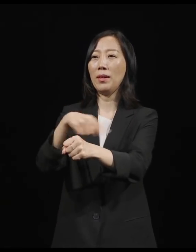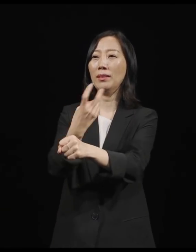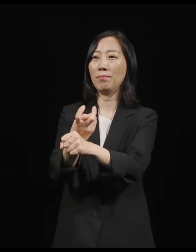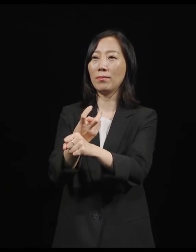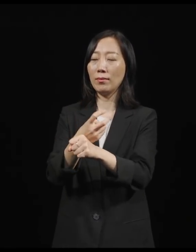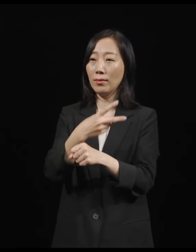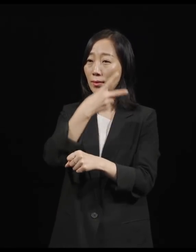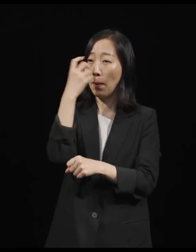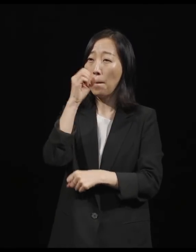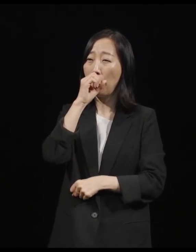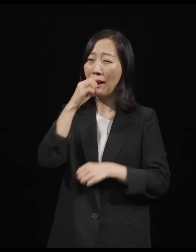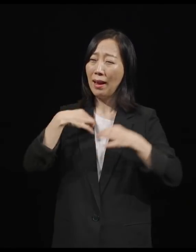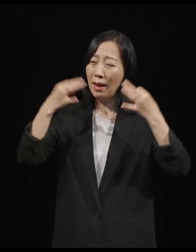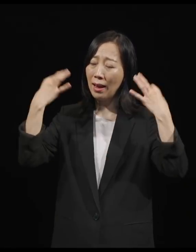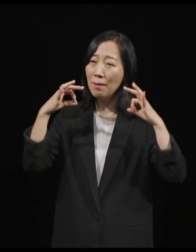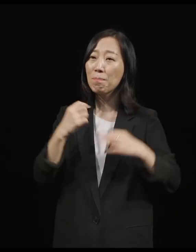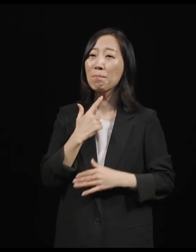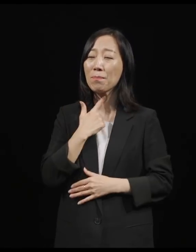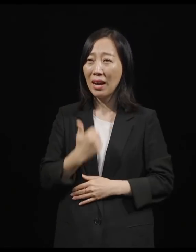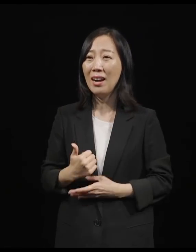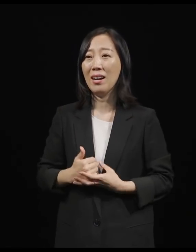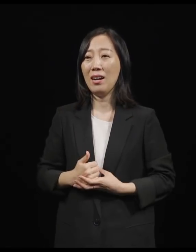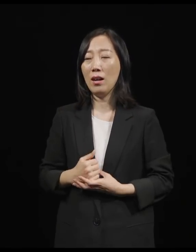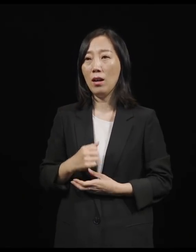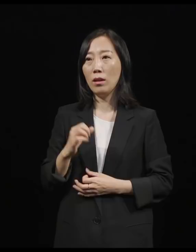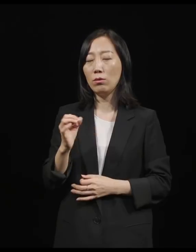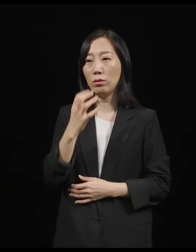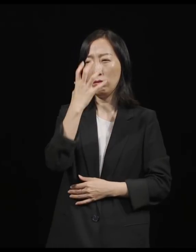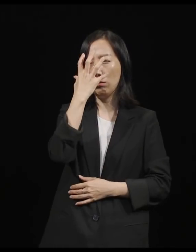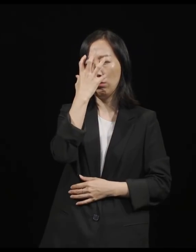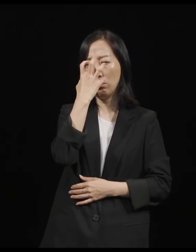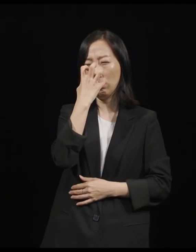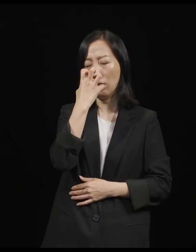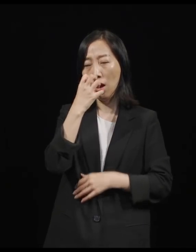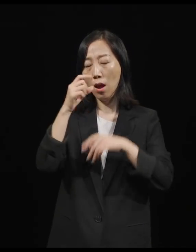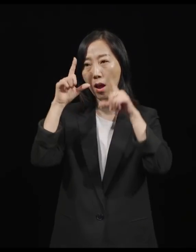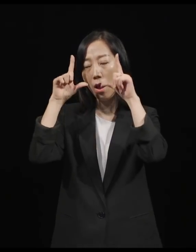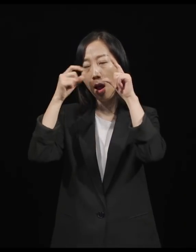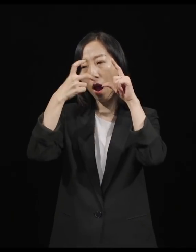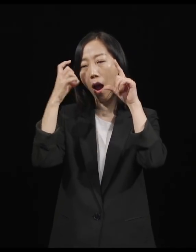있어요. 그러다가 우울증과 불면증이 찾아옵니다.